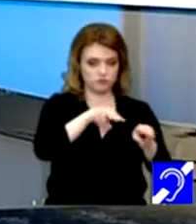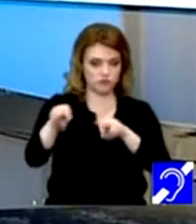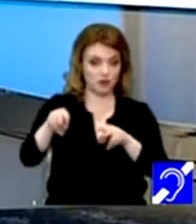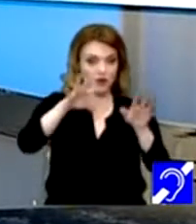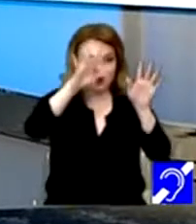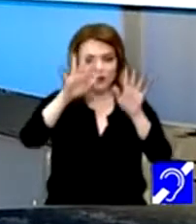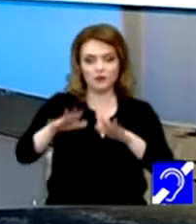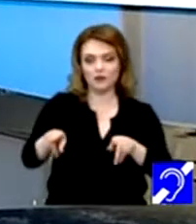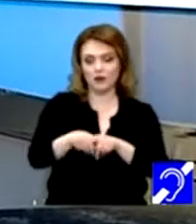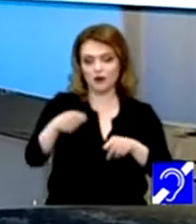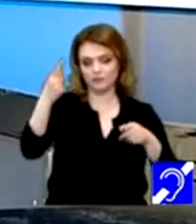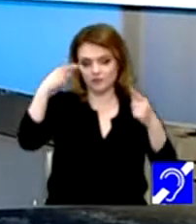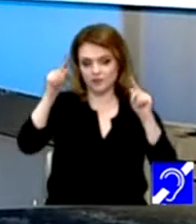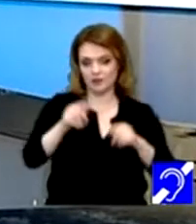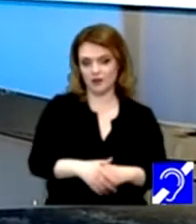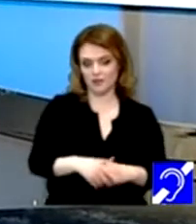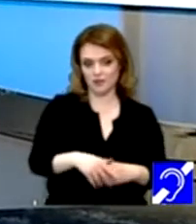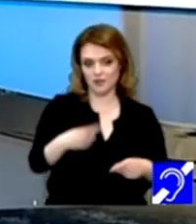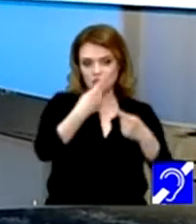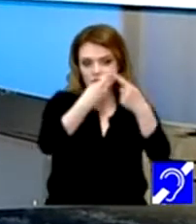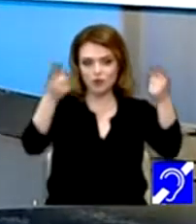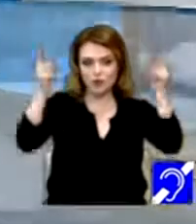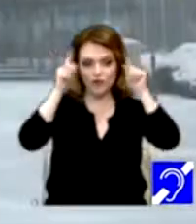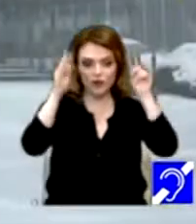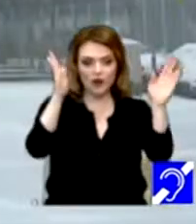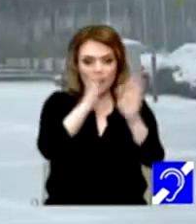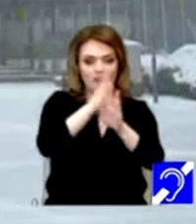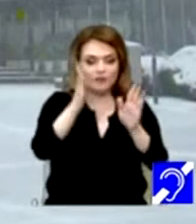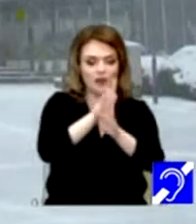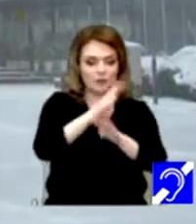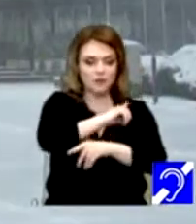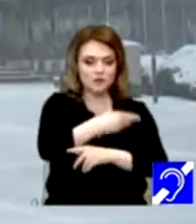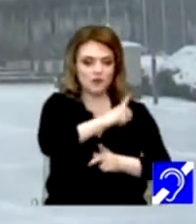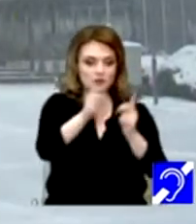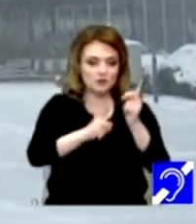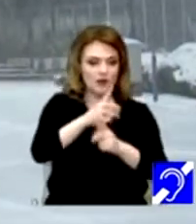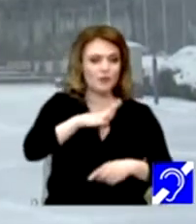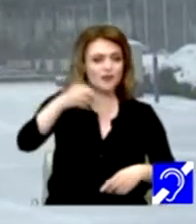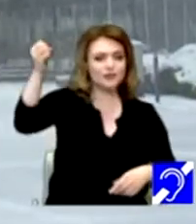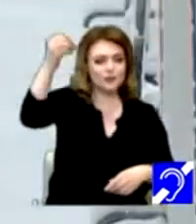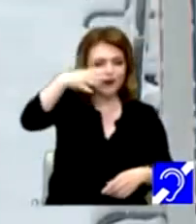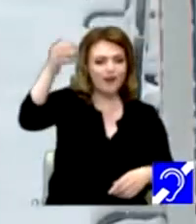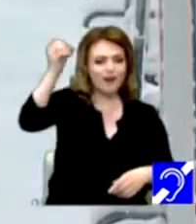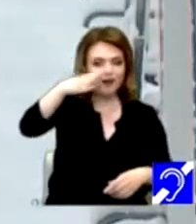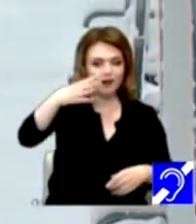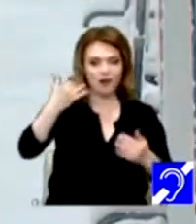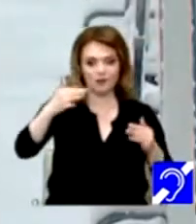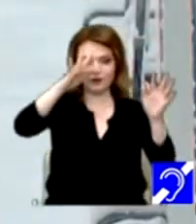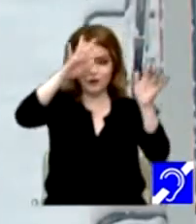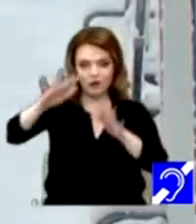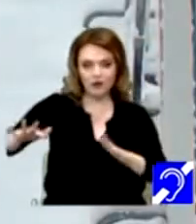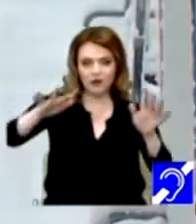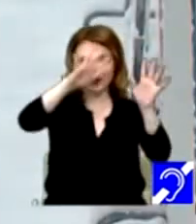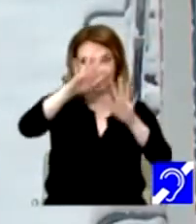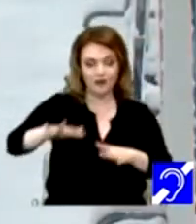Ninge ca în povești în Slovenia. Vremea s-a schimbat brusc după o săptămână cu temperaturi ridicate și soare. Fulgi de zăpadă au acoperit